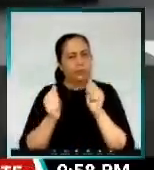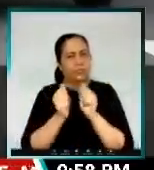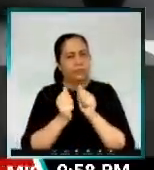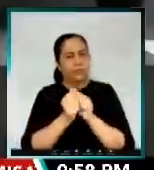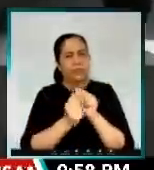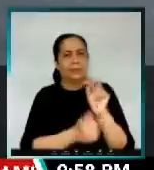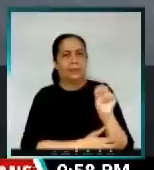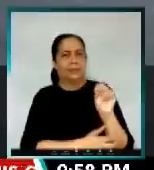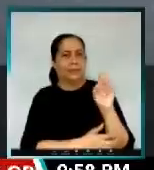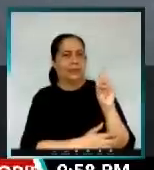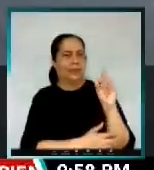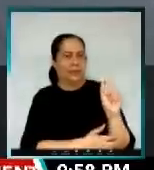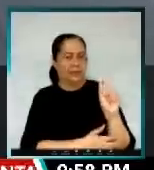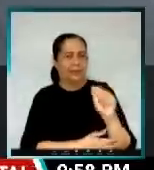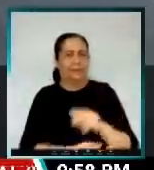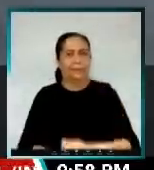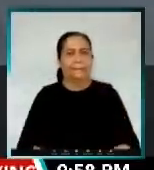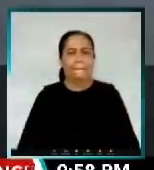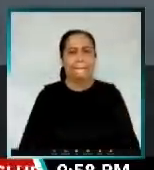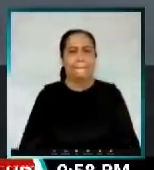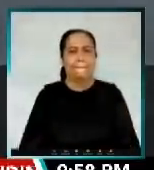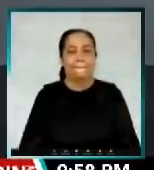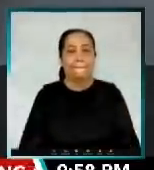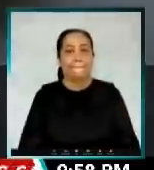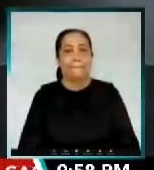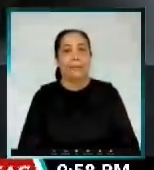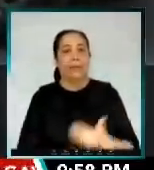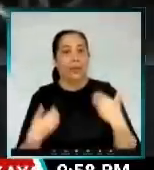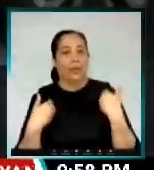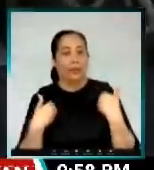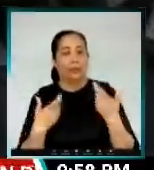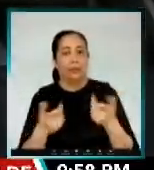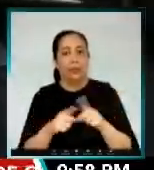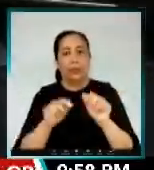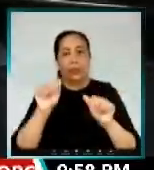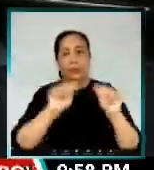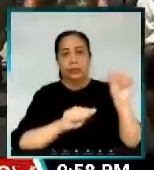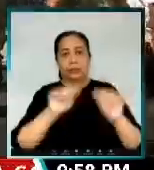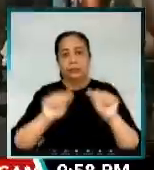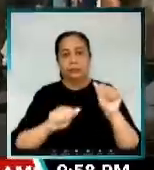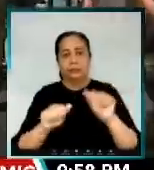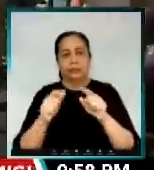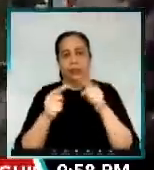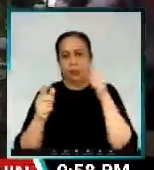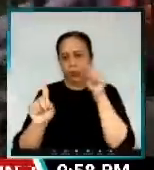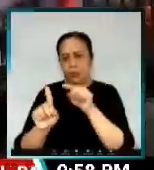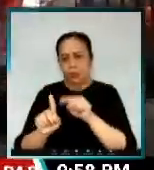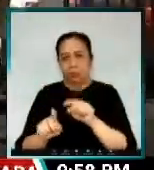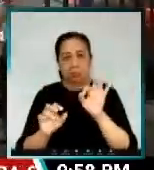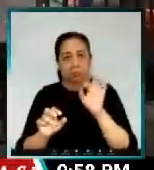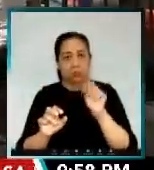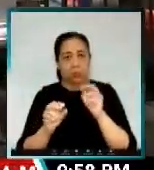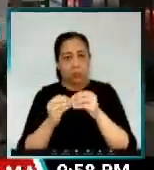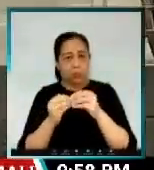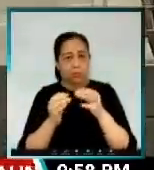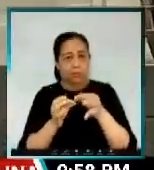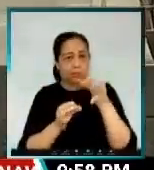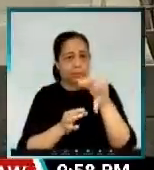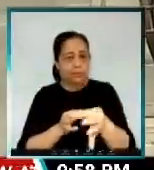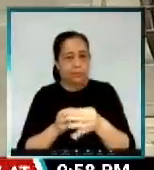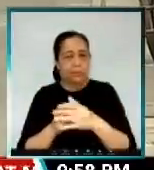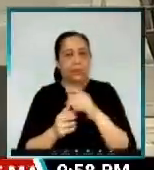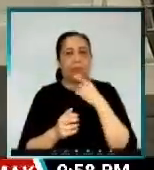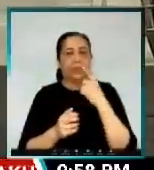Development Authority o NEDA. Magkakaroon din daw ng assessment para matukoy kung kailangan pa ng extension. Sabi ni Vaccine